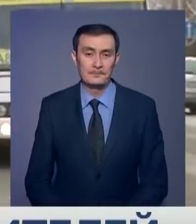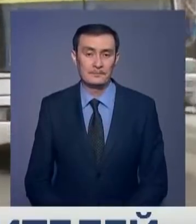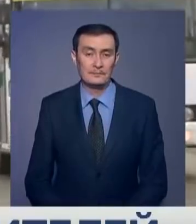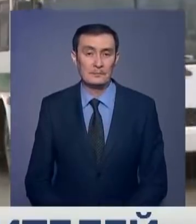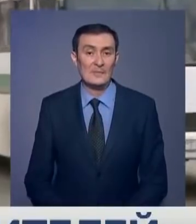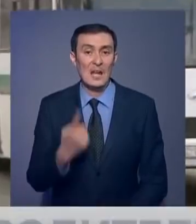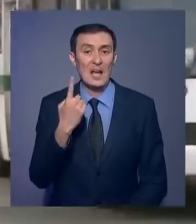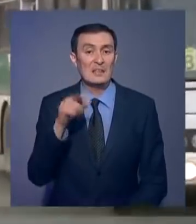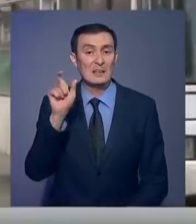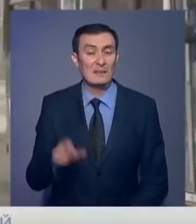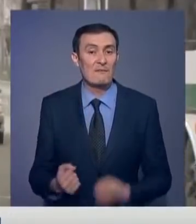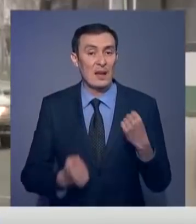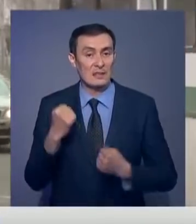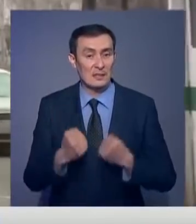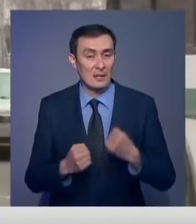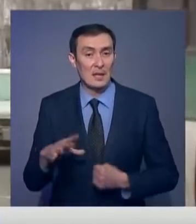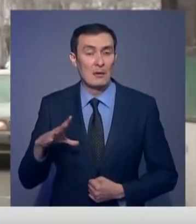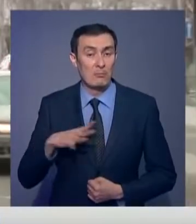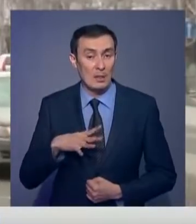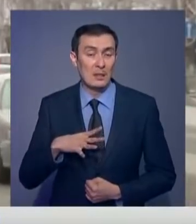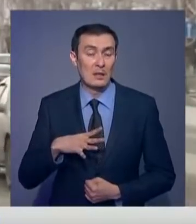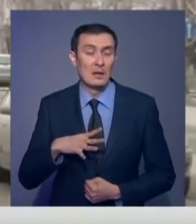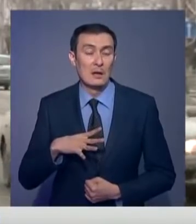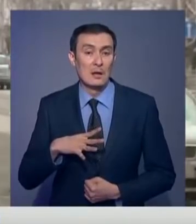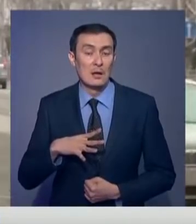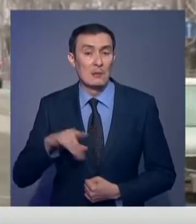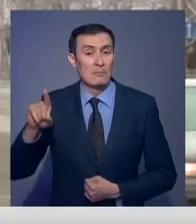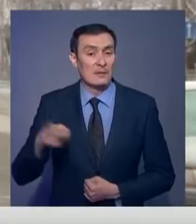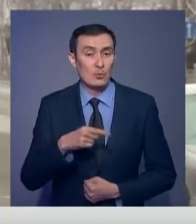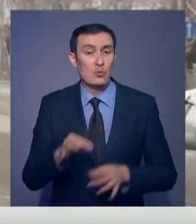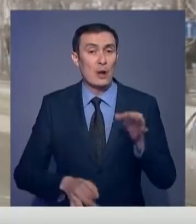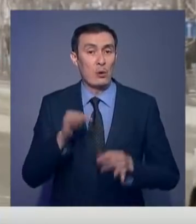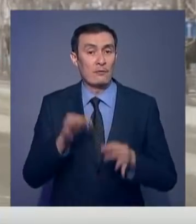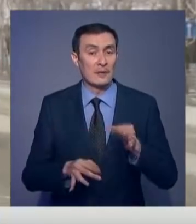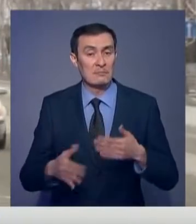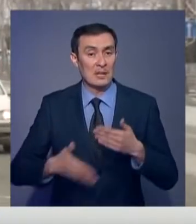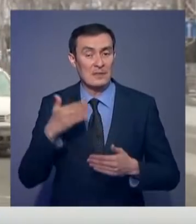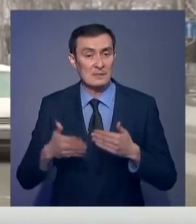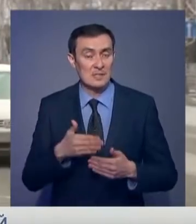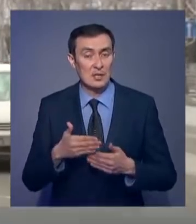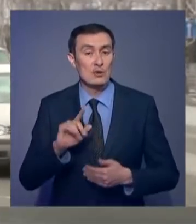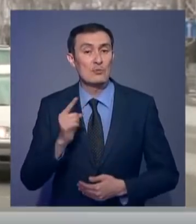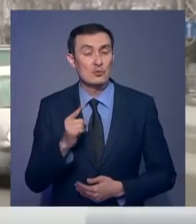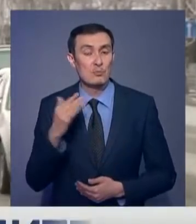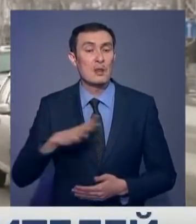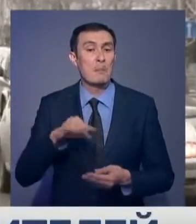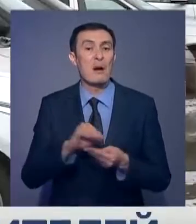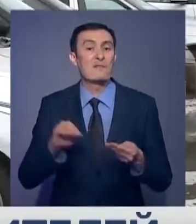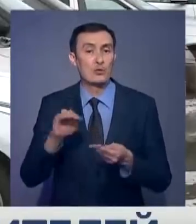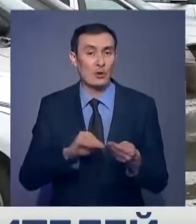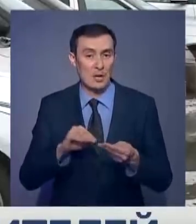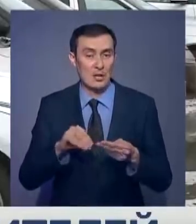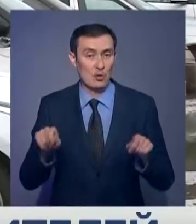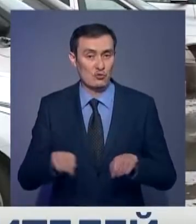Один из водителей был подвергнут к уголовной ответственности, так как было повторное